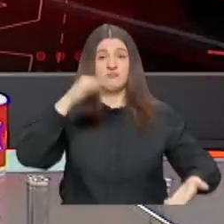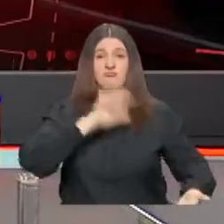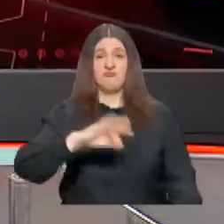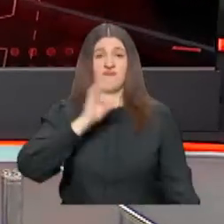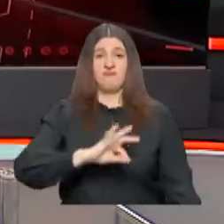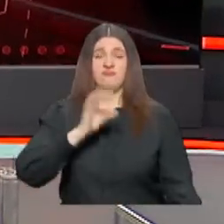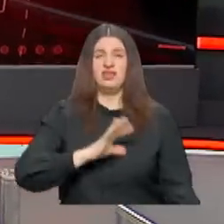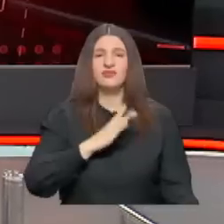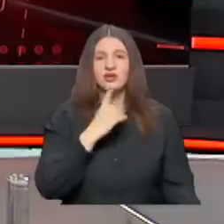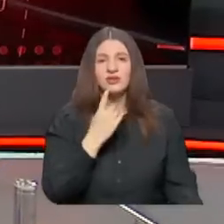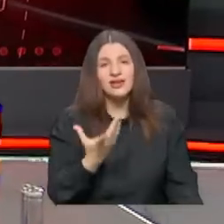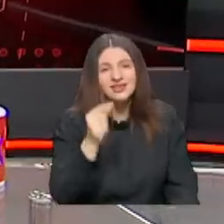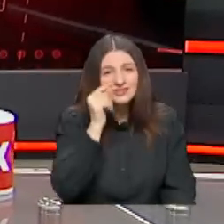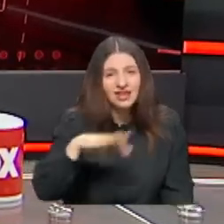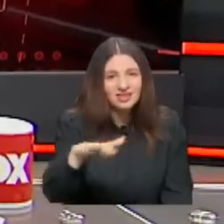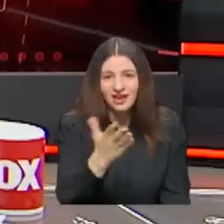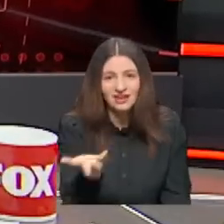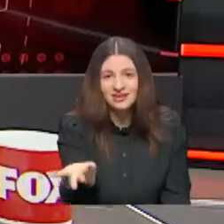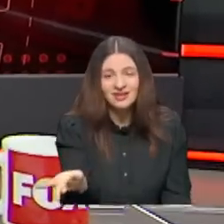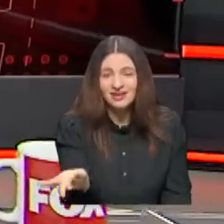ettik. İnsanlar